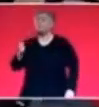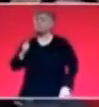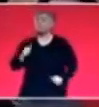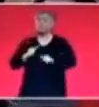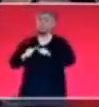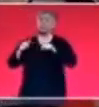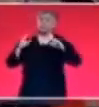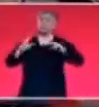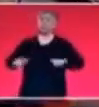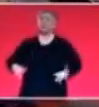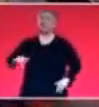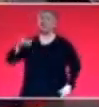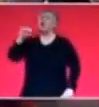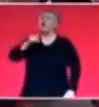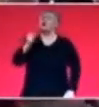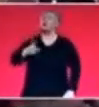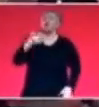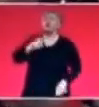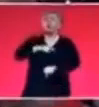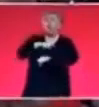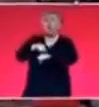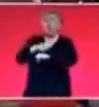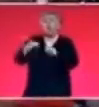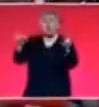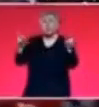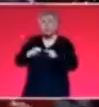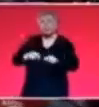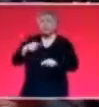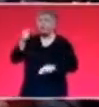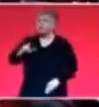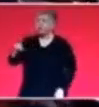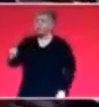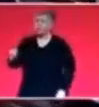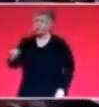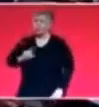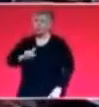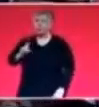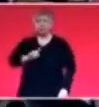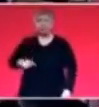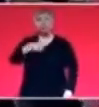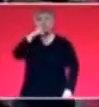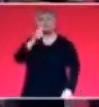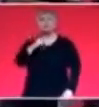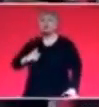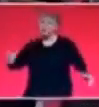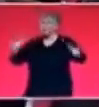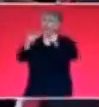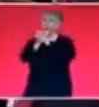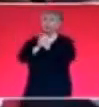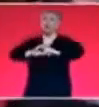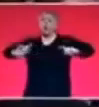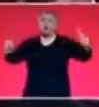όχι μισές δουλειές για μισές αμοιβές. Είμαστε λοιπόν όλοι εδώ, μαζί, να δώσουμε τη μάχη